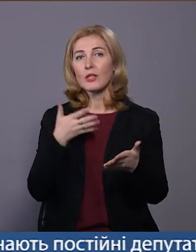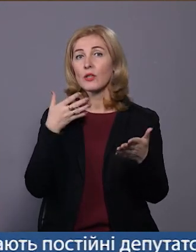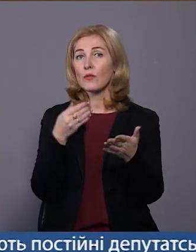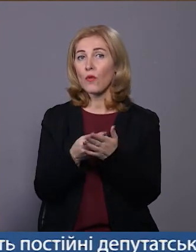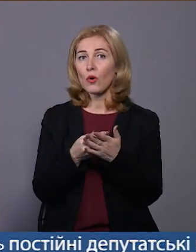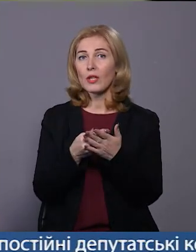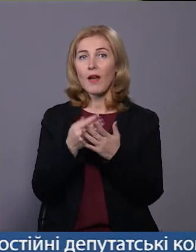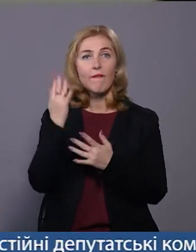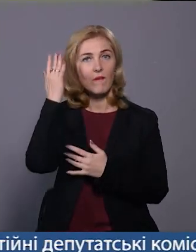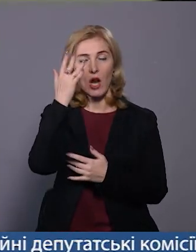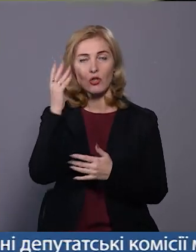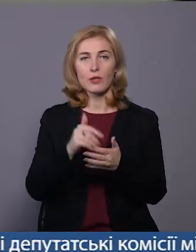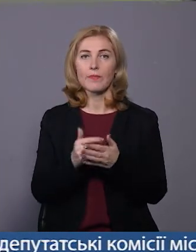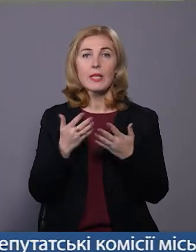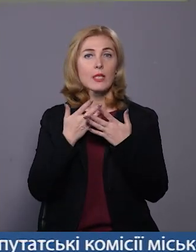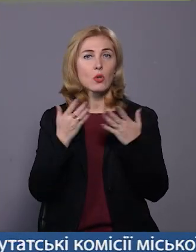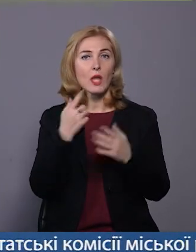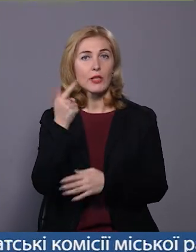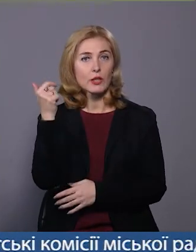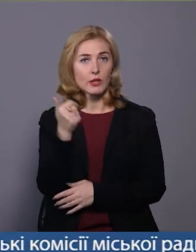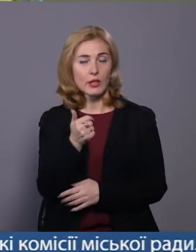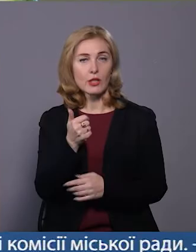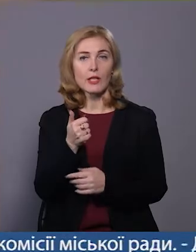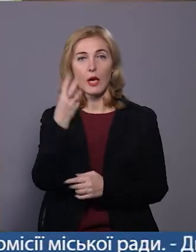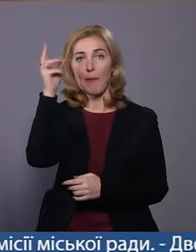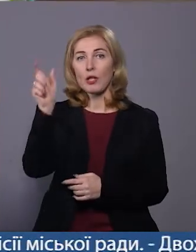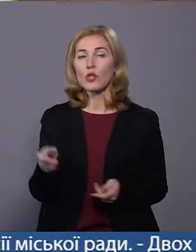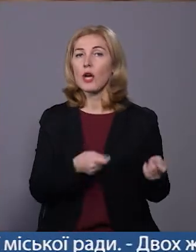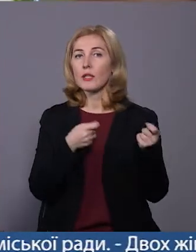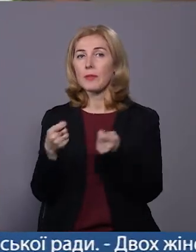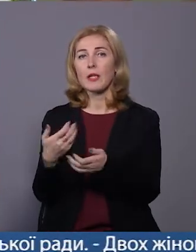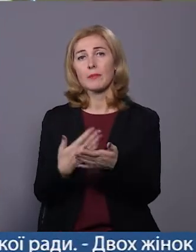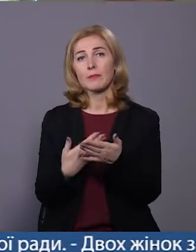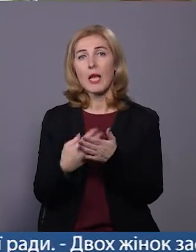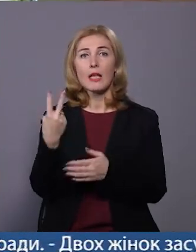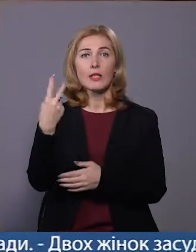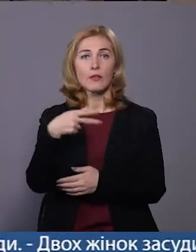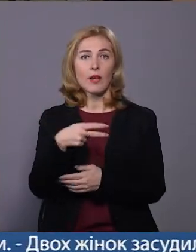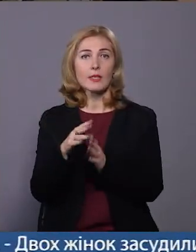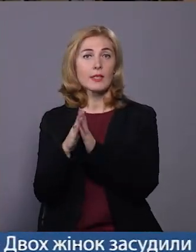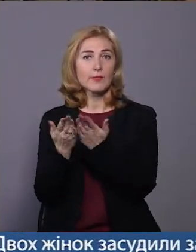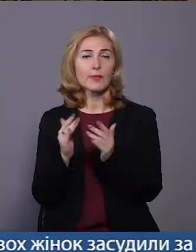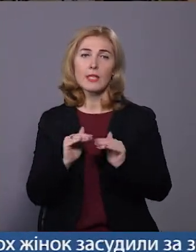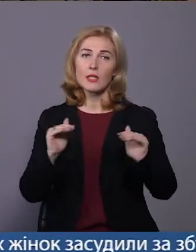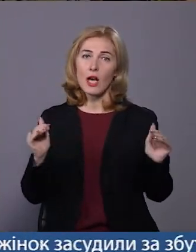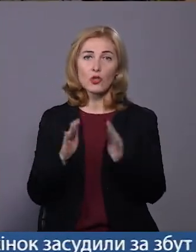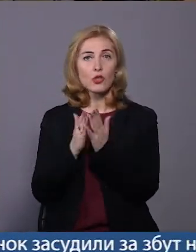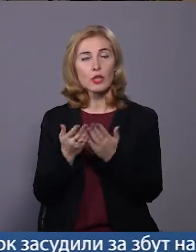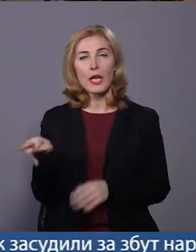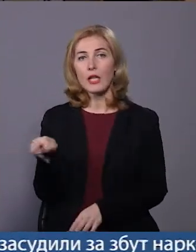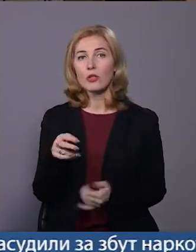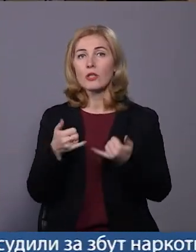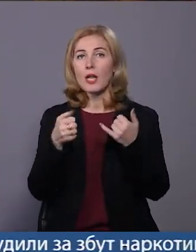якесь власне враження. За останній тиждень до книгозбірні хмельничани принесли близько 20 видань. Це і дитячі книги, і література